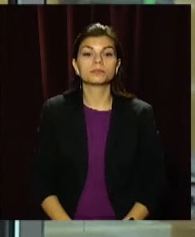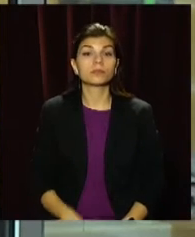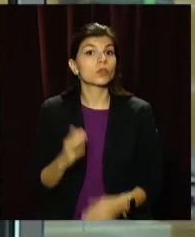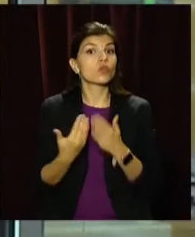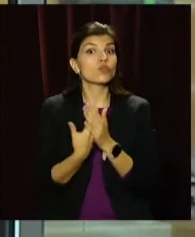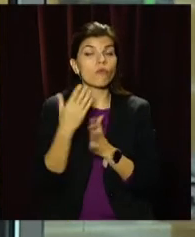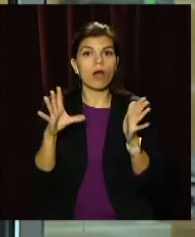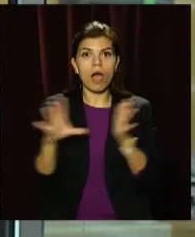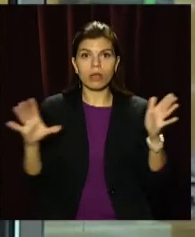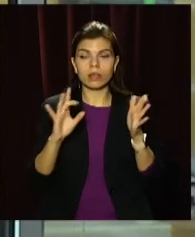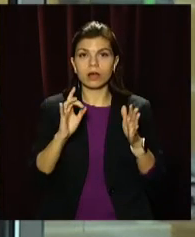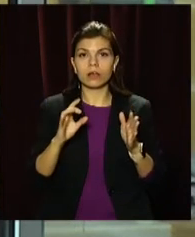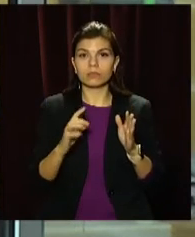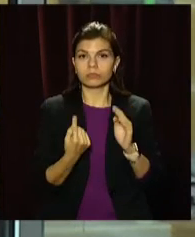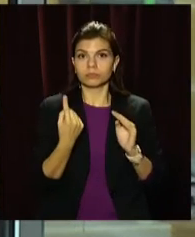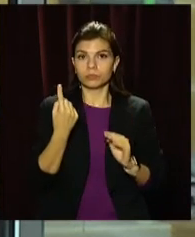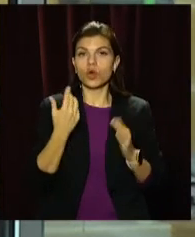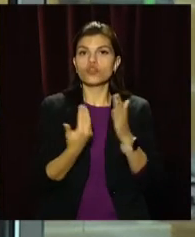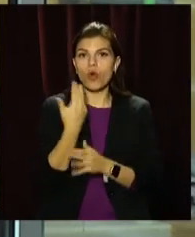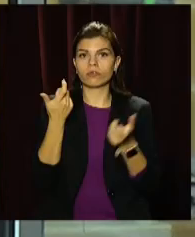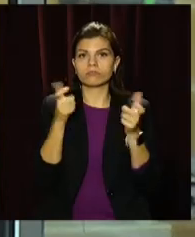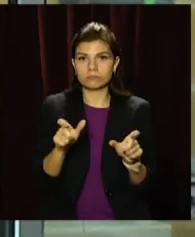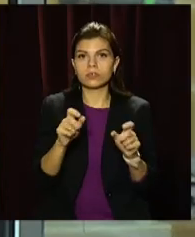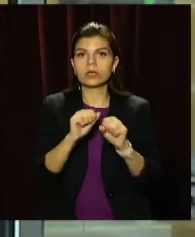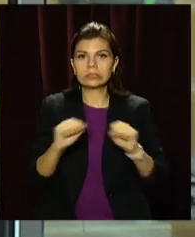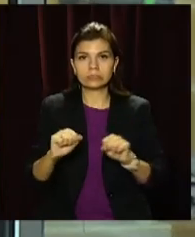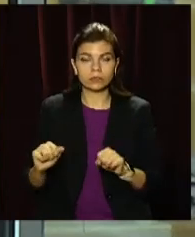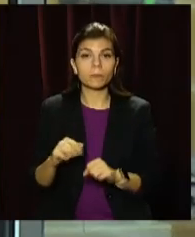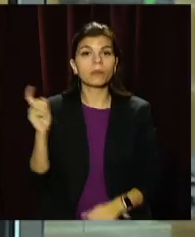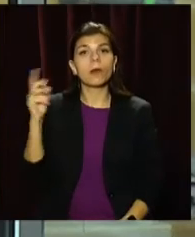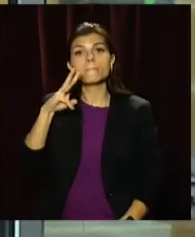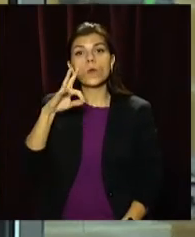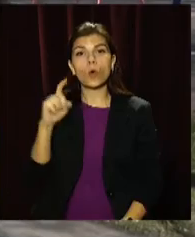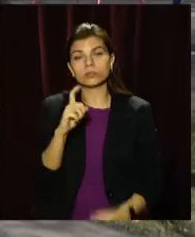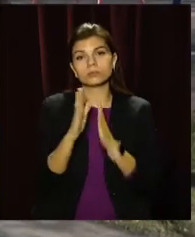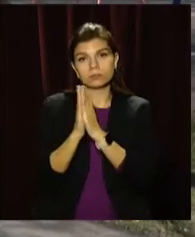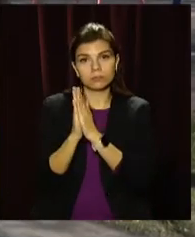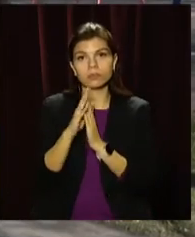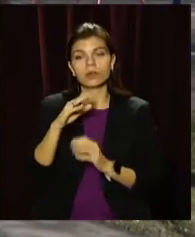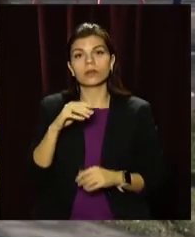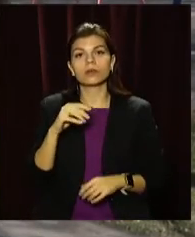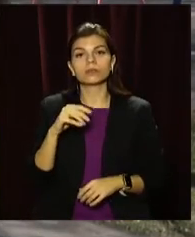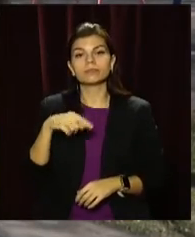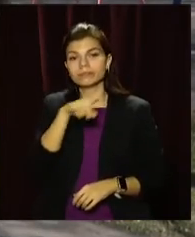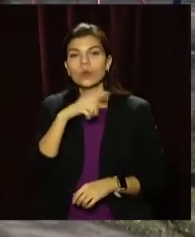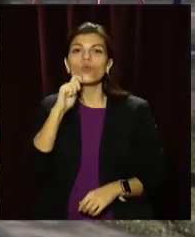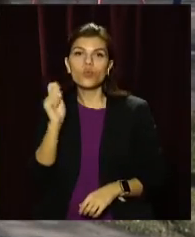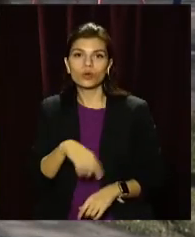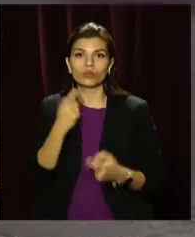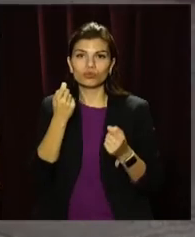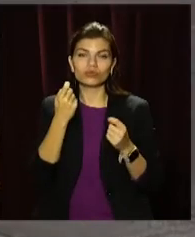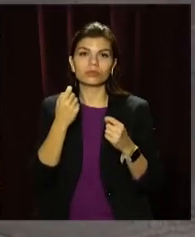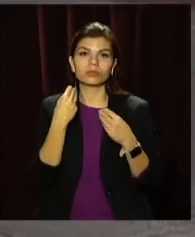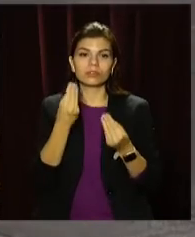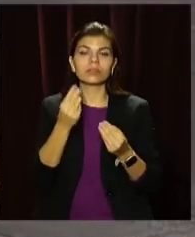Нові антирекорди, нові обмеження. МОЗ пропонує уряду встановити додаткові карантинні обмеження в Україні. Йдеться